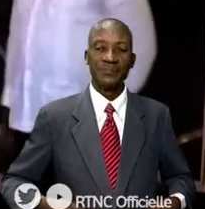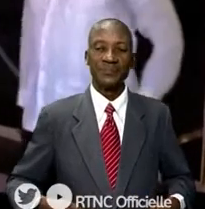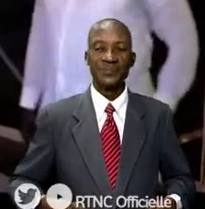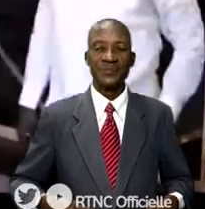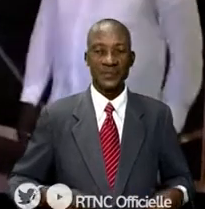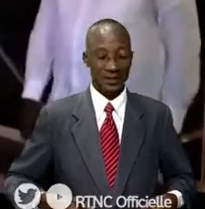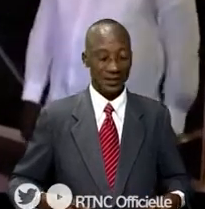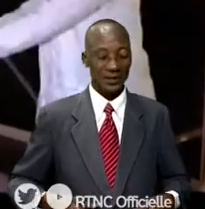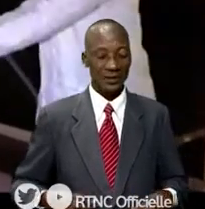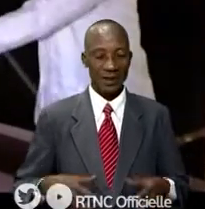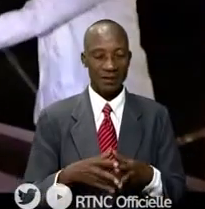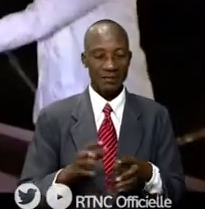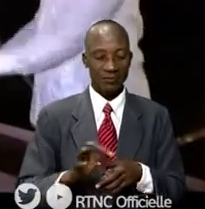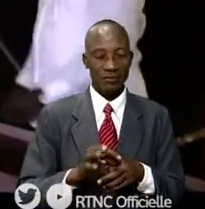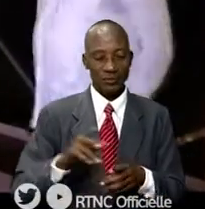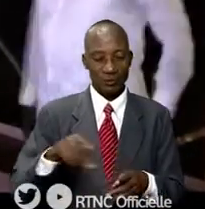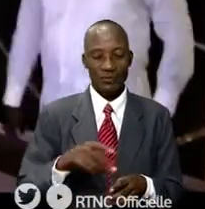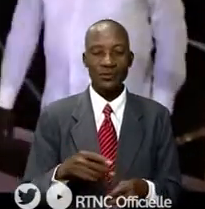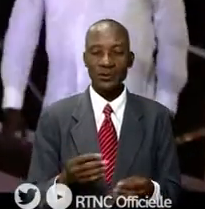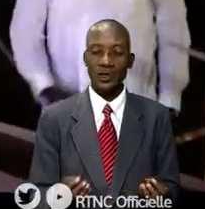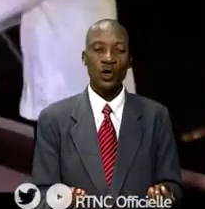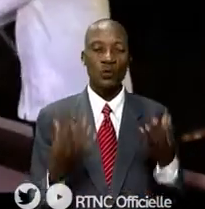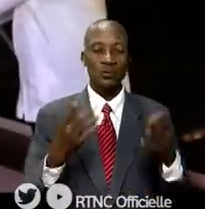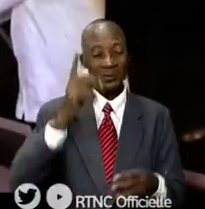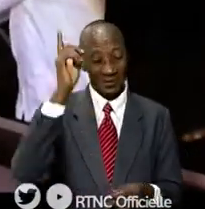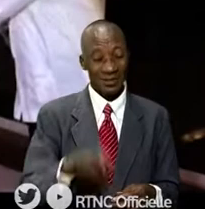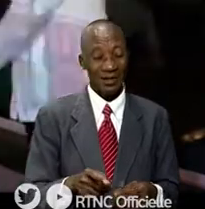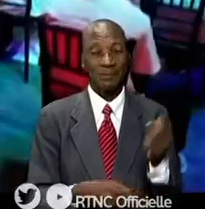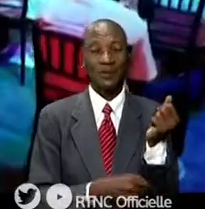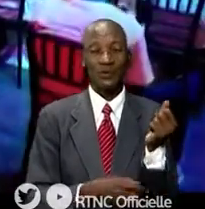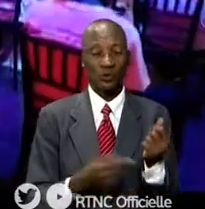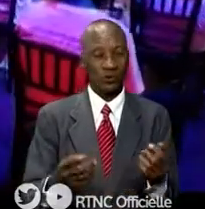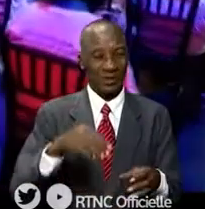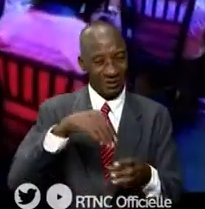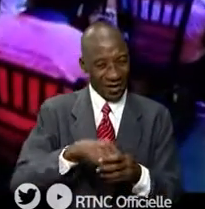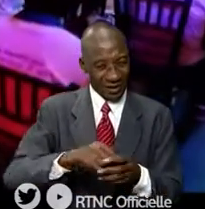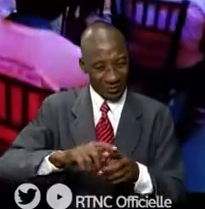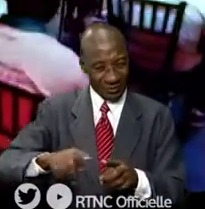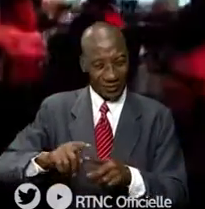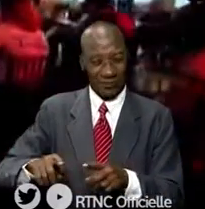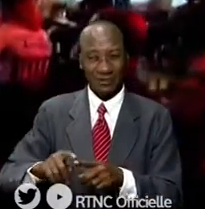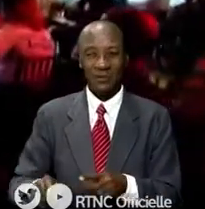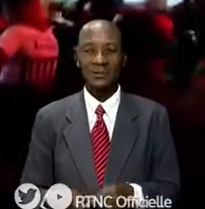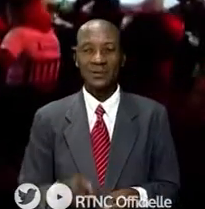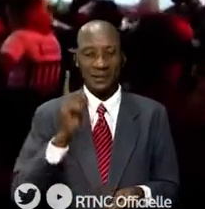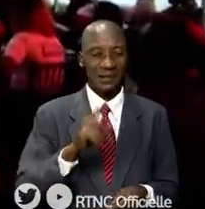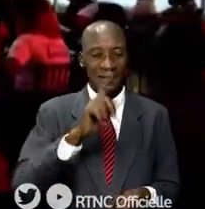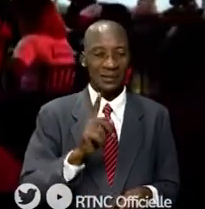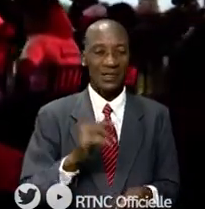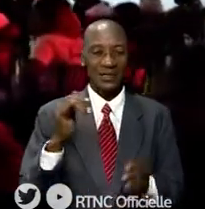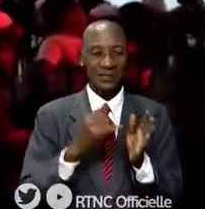formation professionnelle. Une centaine de récipiendaires dans plusieurs filières et 136 autres membres